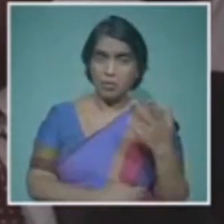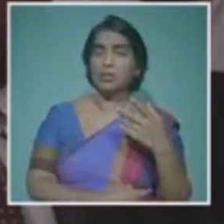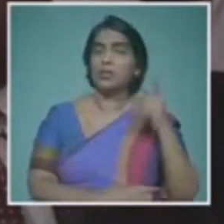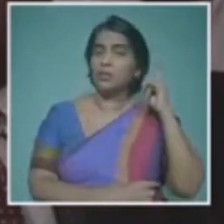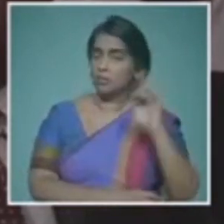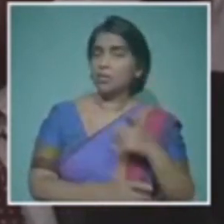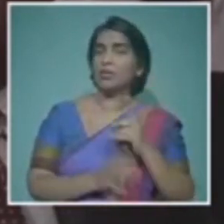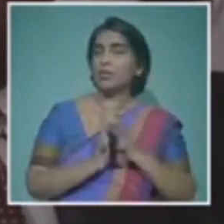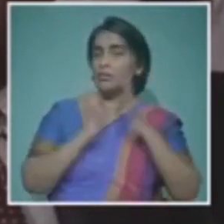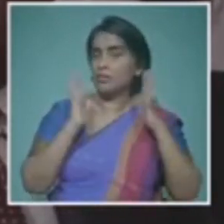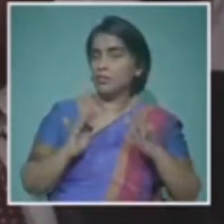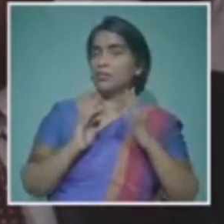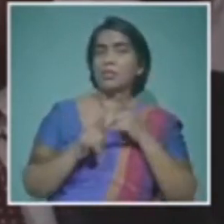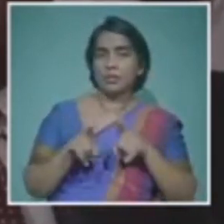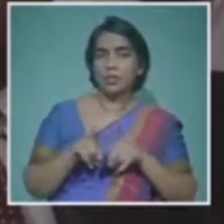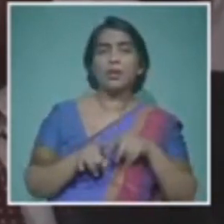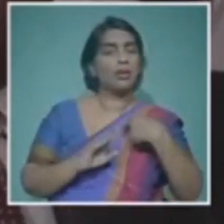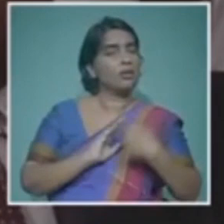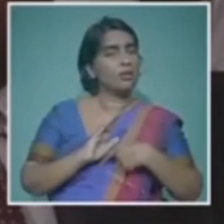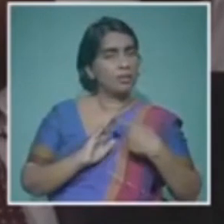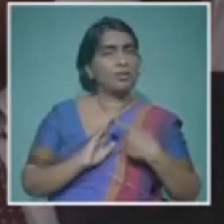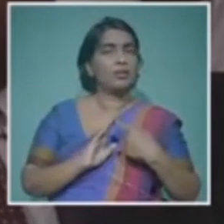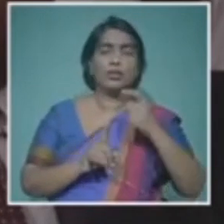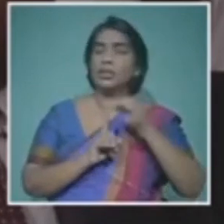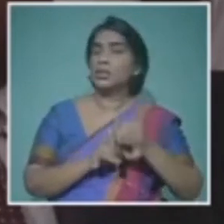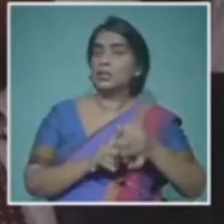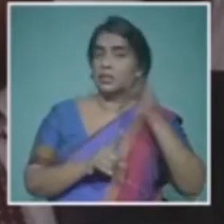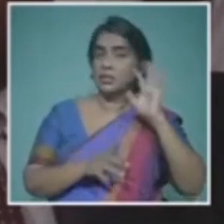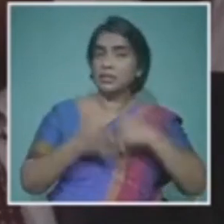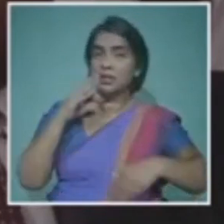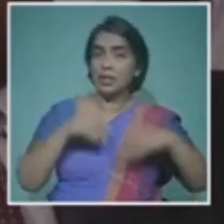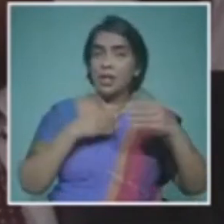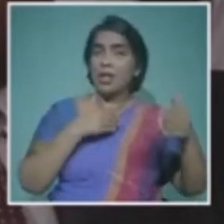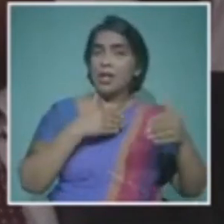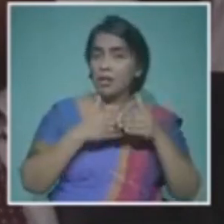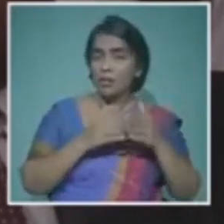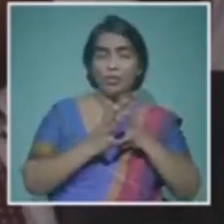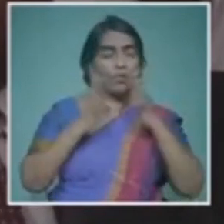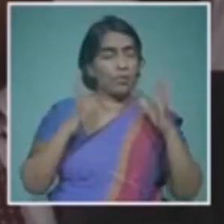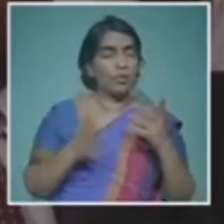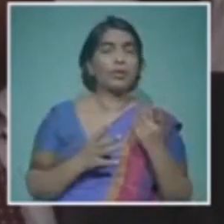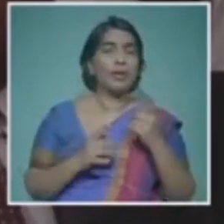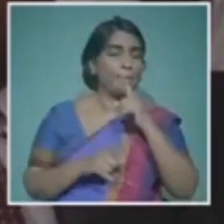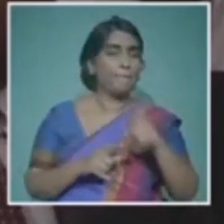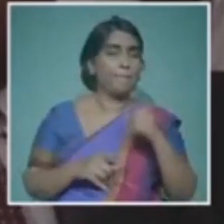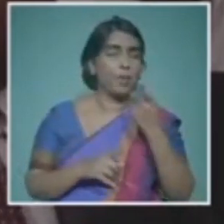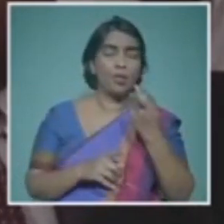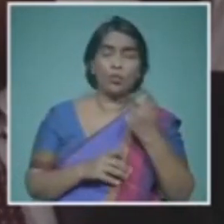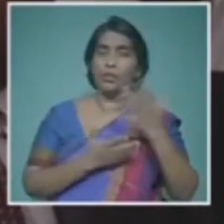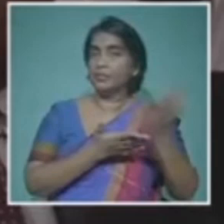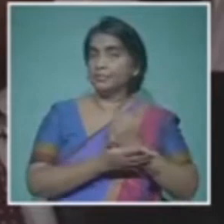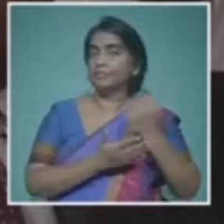තරම් බරපතල ලෙස මේ රටේ ජනාධිපතිවරණය අභිමුව තියෙද්දිත් විශාල වැරදි මූල්‍යමය